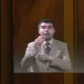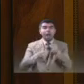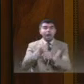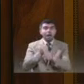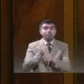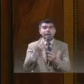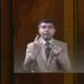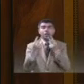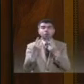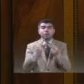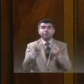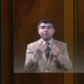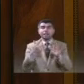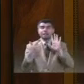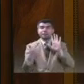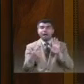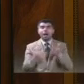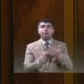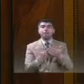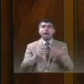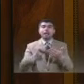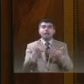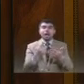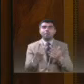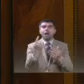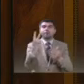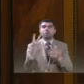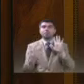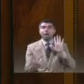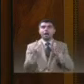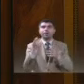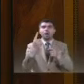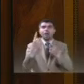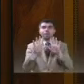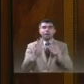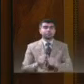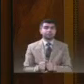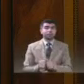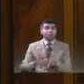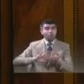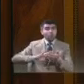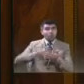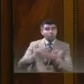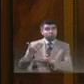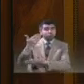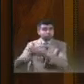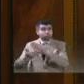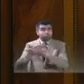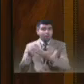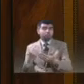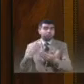مقابل 22.1 مليار درهم بين 2007 و 2010. لذلك فإن تدهور مؤشر